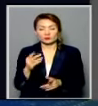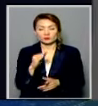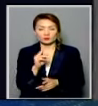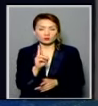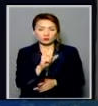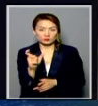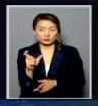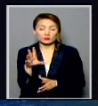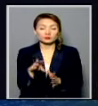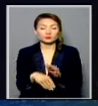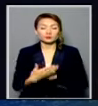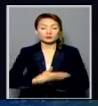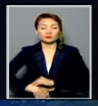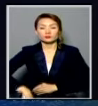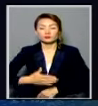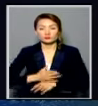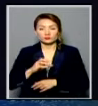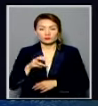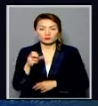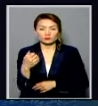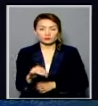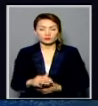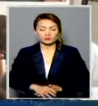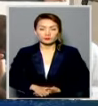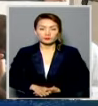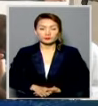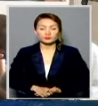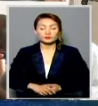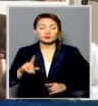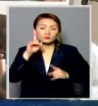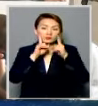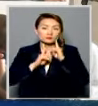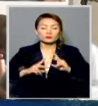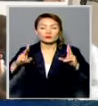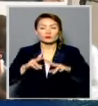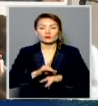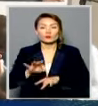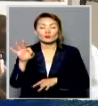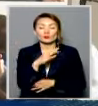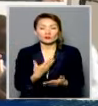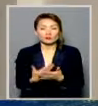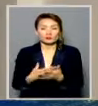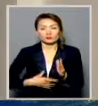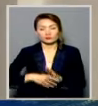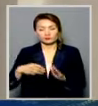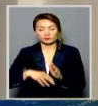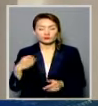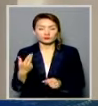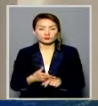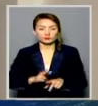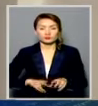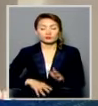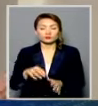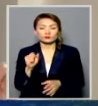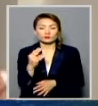ЖКХ. Среди этих улиц есть улица Исатая Тайманова. На совещании также были озвучены вопросы выбора и проведения